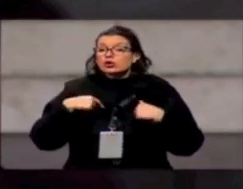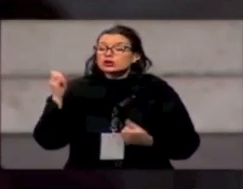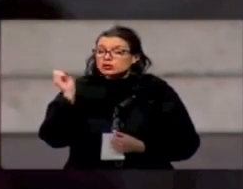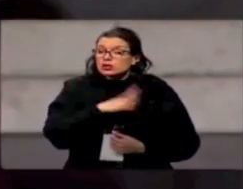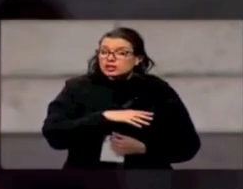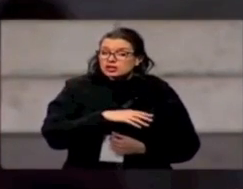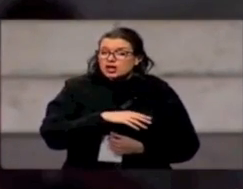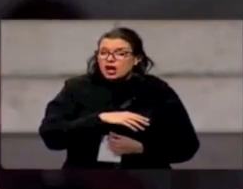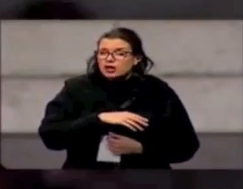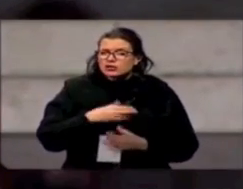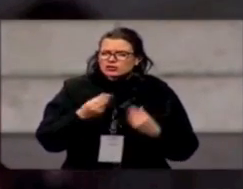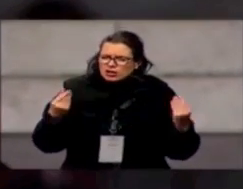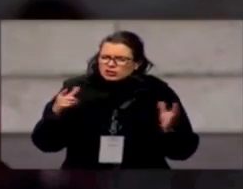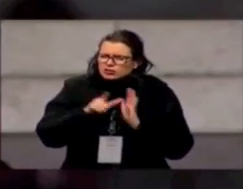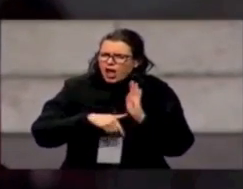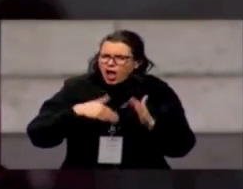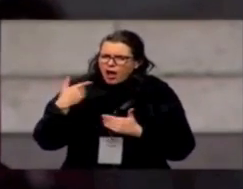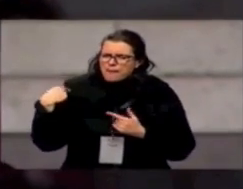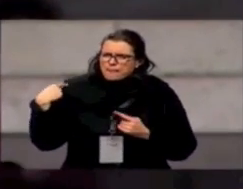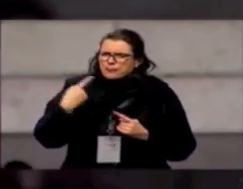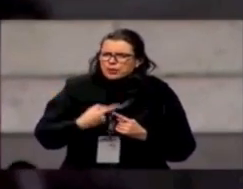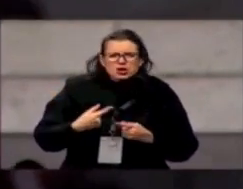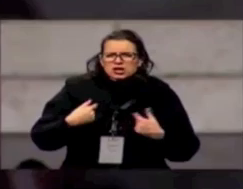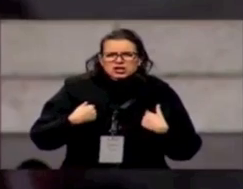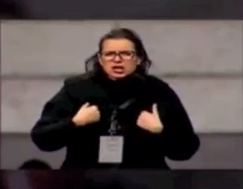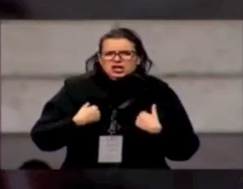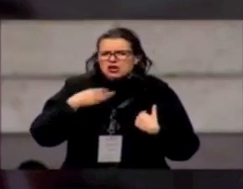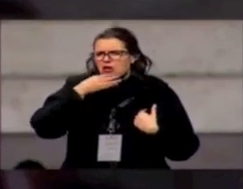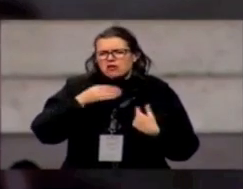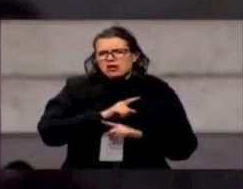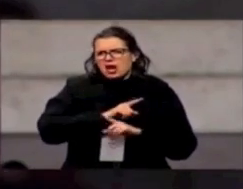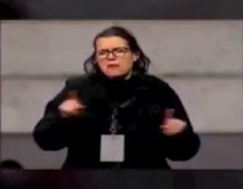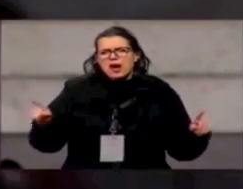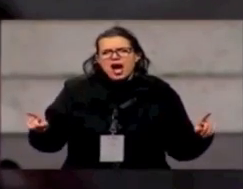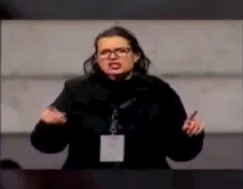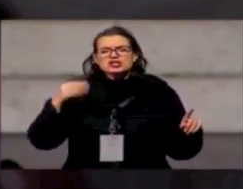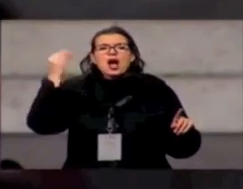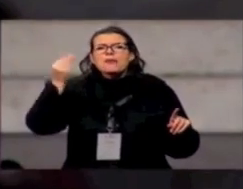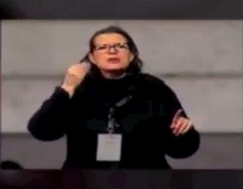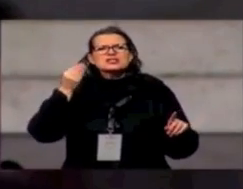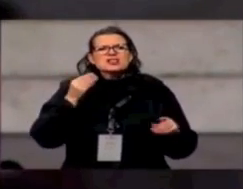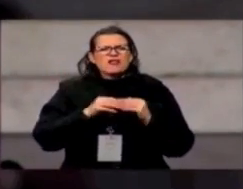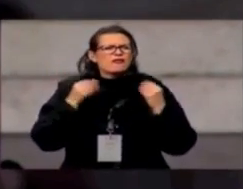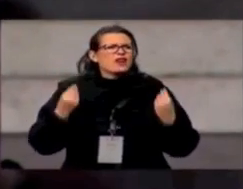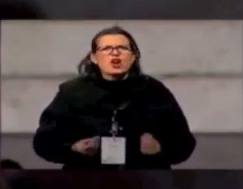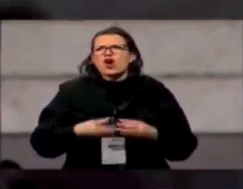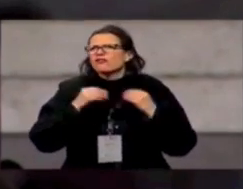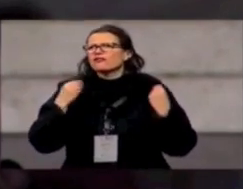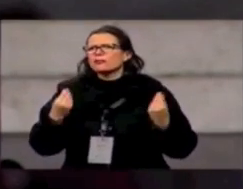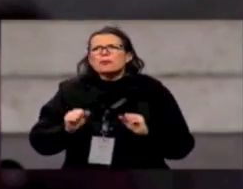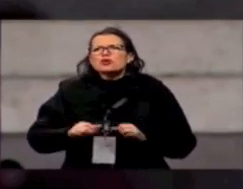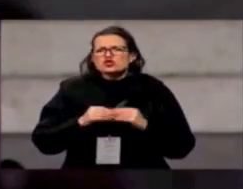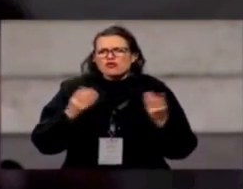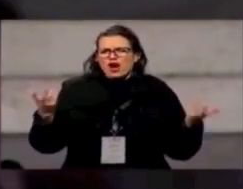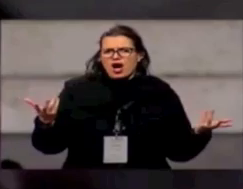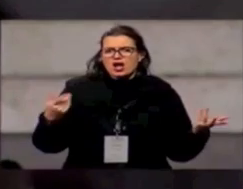tanto tempo che che non riuscivo più a a pensare a cosa fare ho fatto sto film Senza